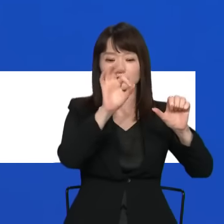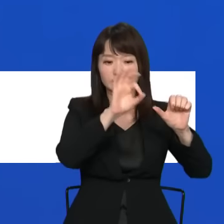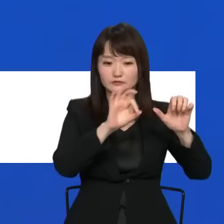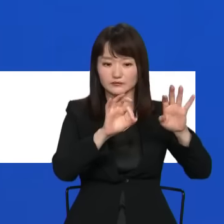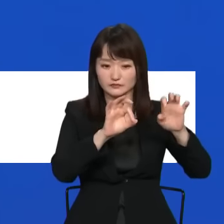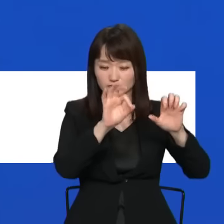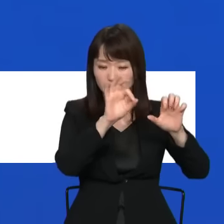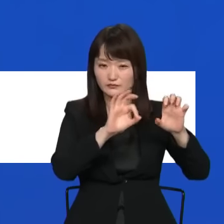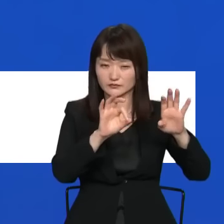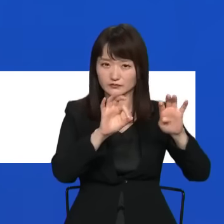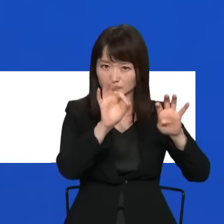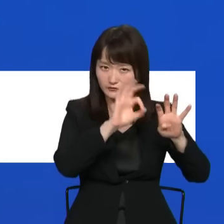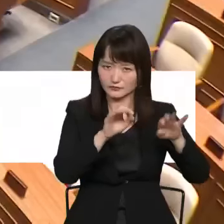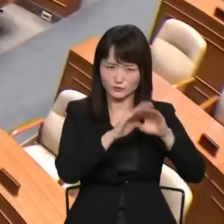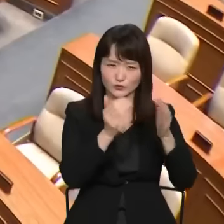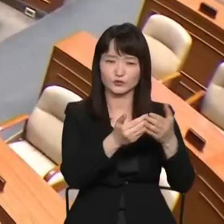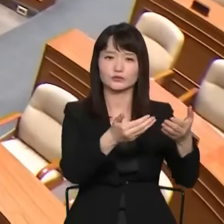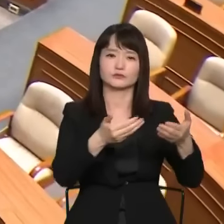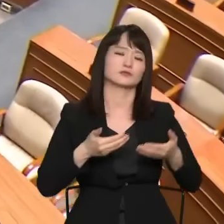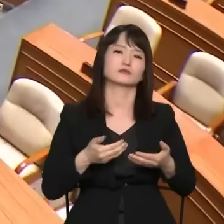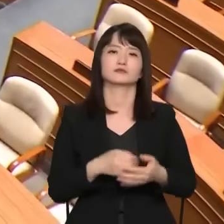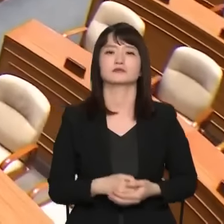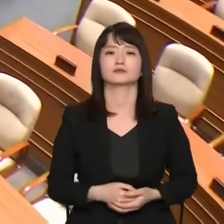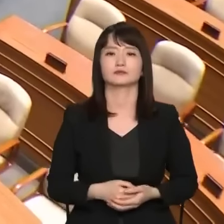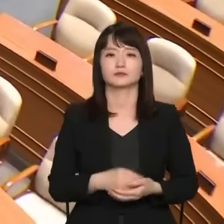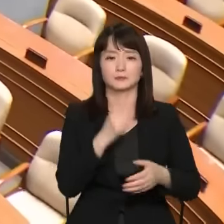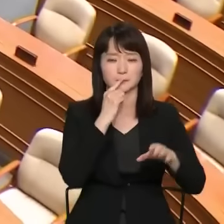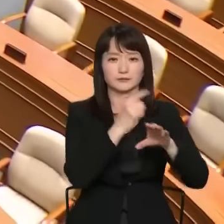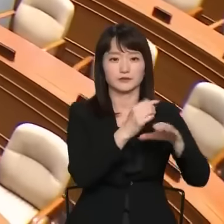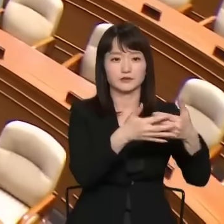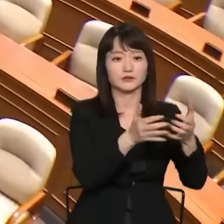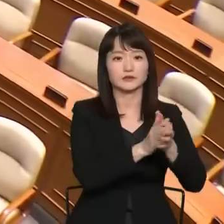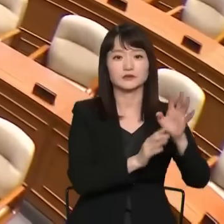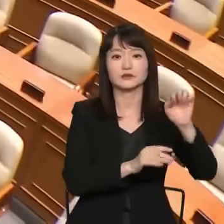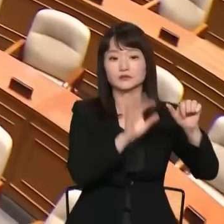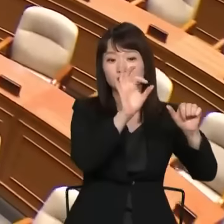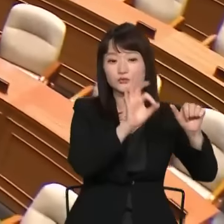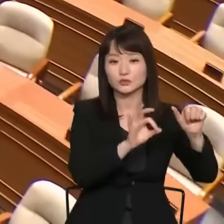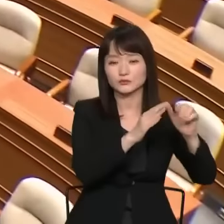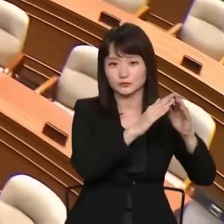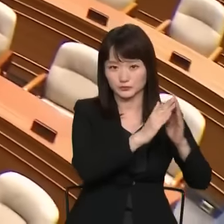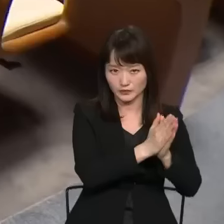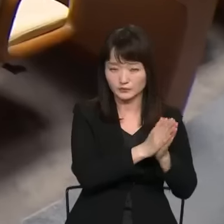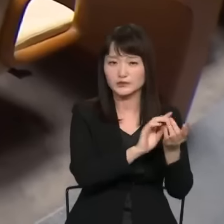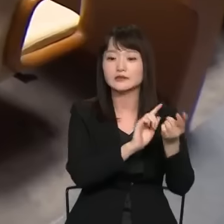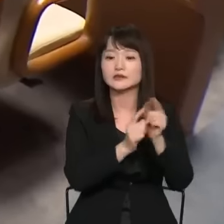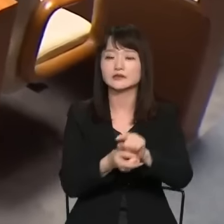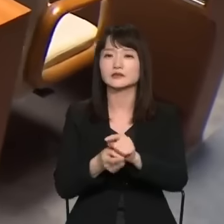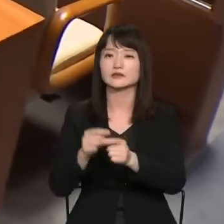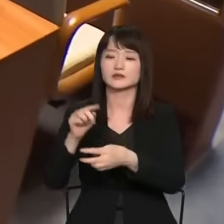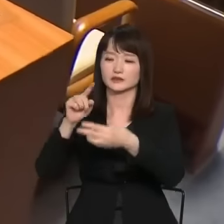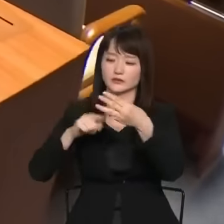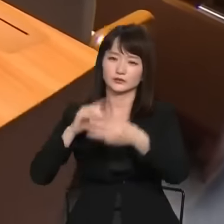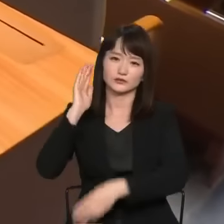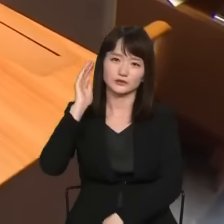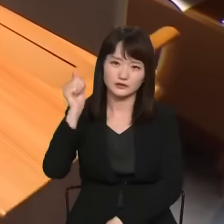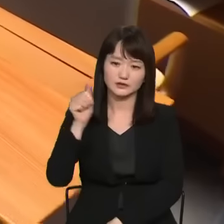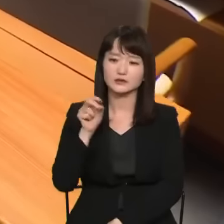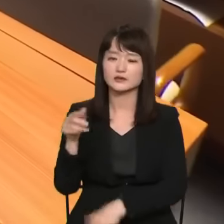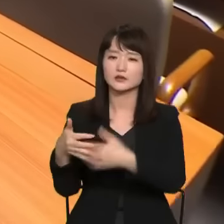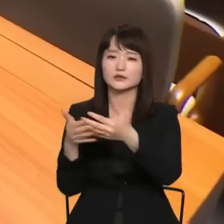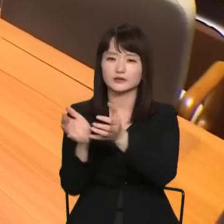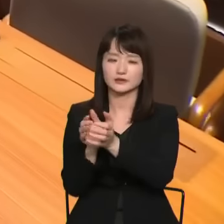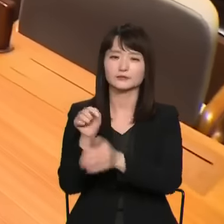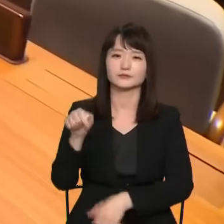전적으로 수용하겠습니다. 민주당 측의 45% 안을 접는 대신 윤석열 대통령과 여당을